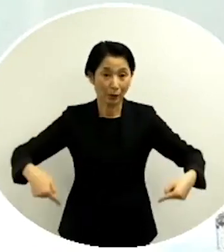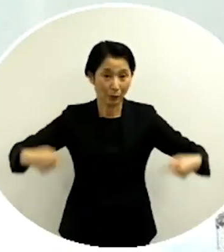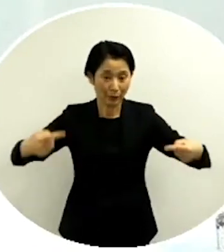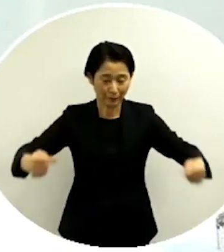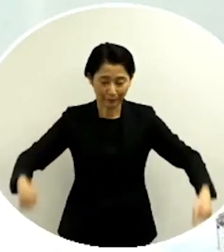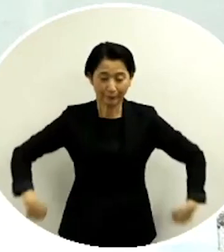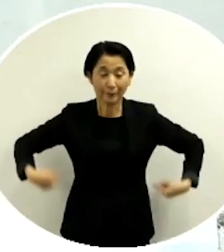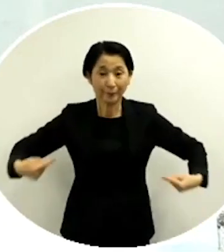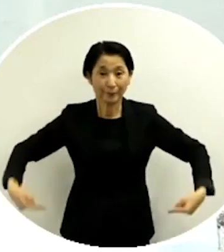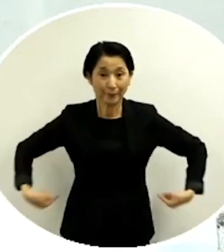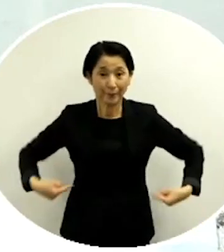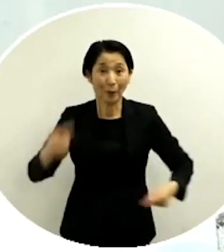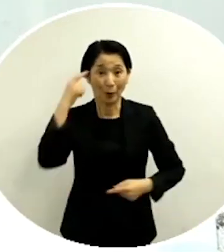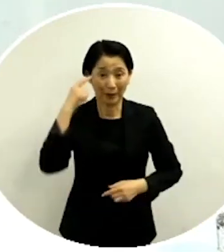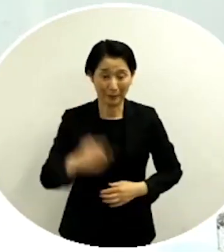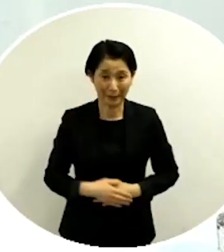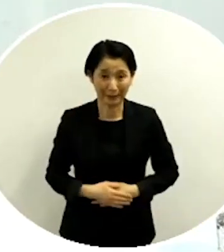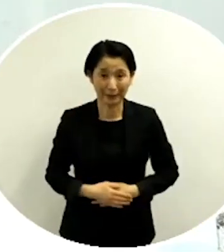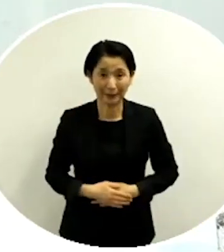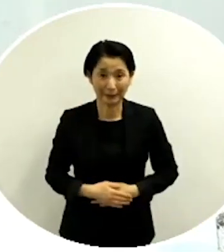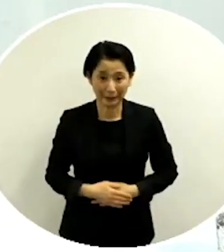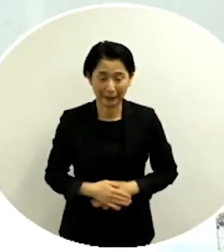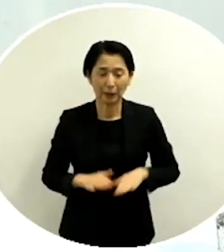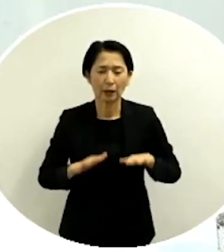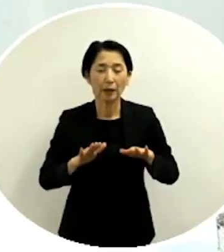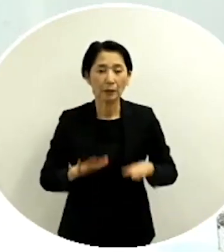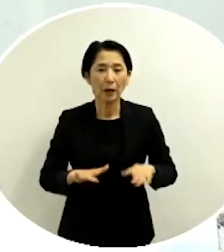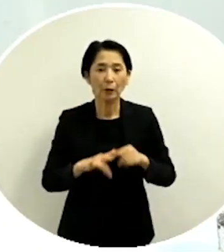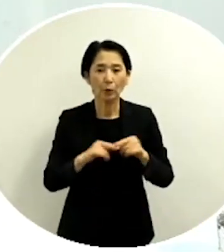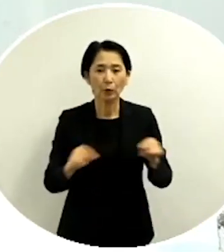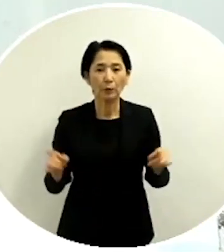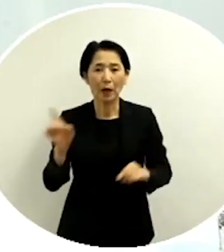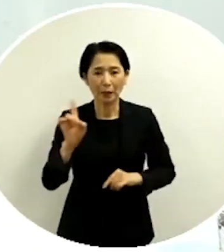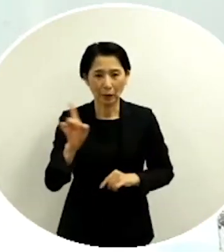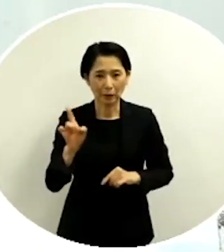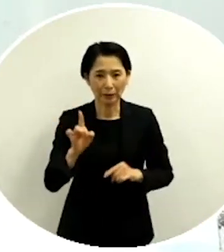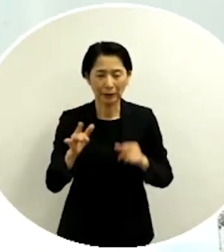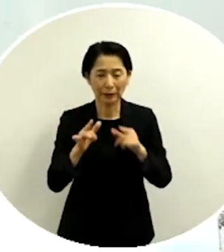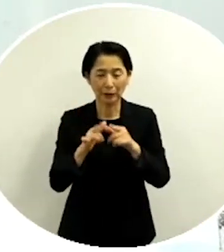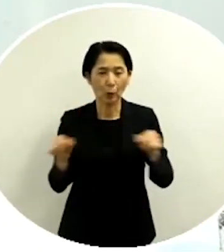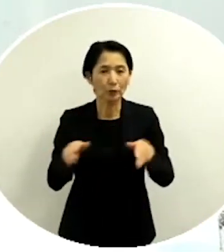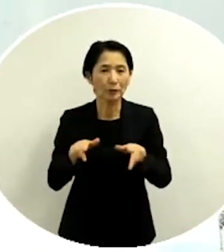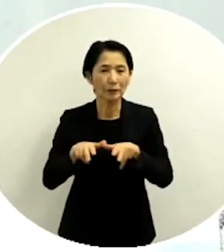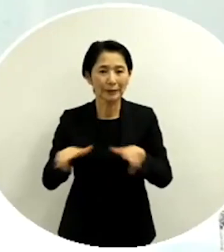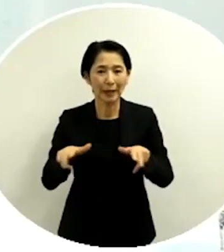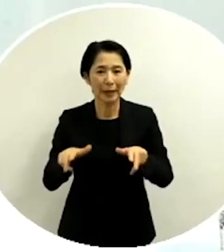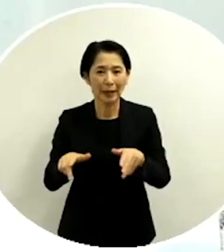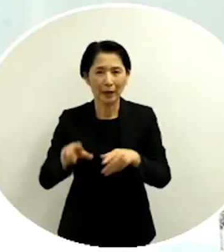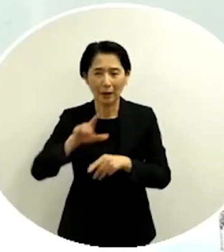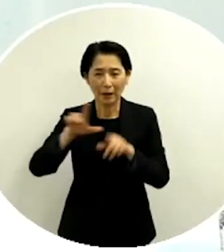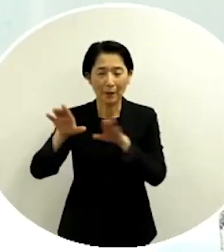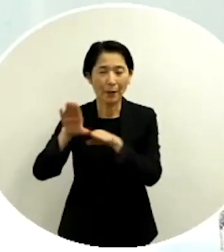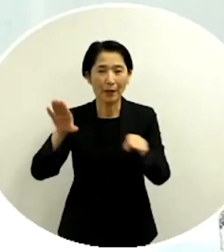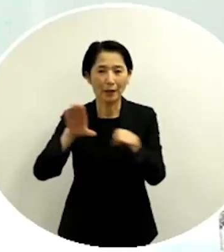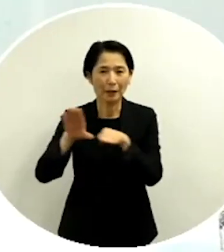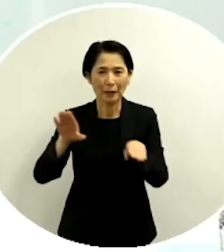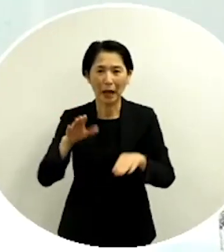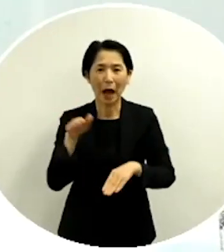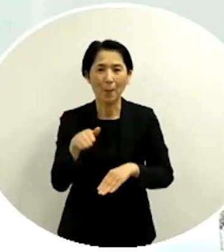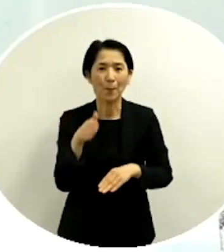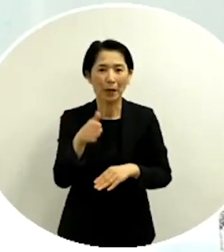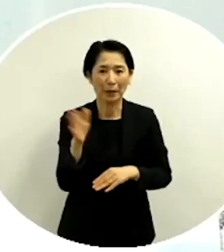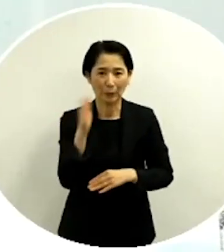今の日本では国政レベルにおいてはこの後とはほとんど行われていません特に